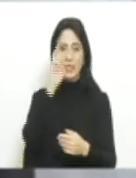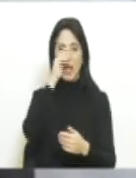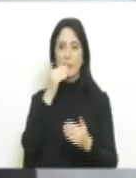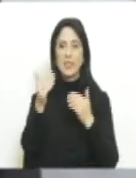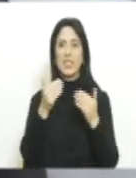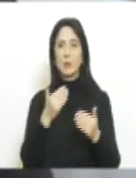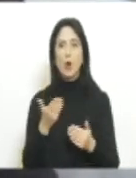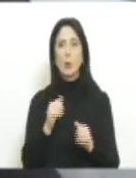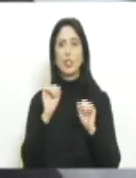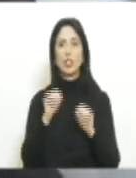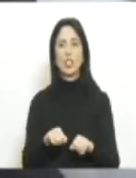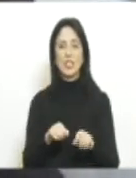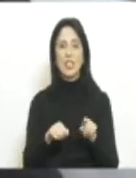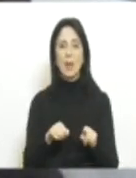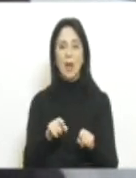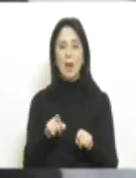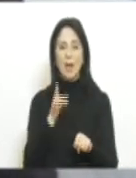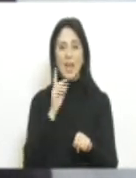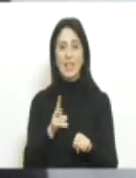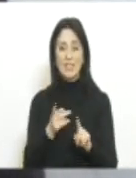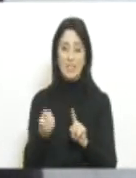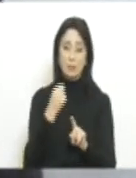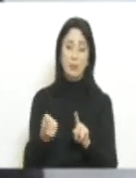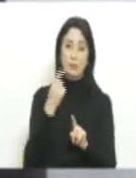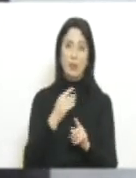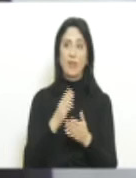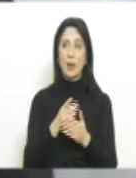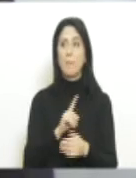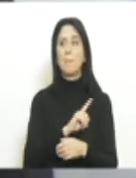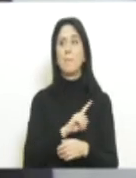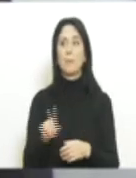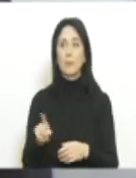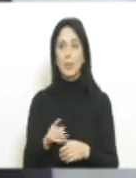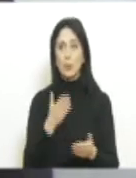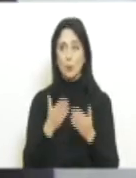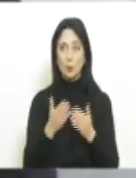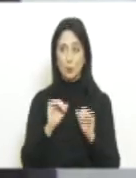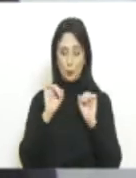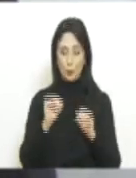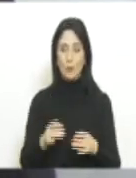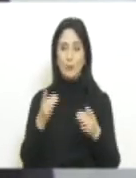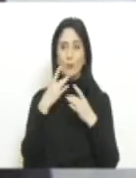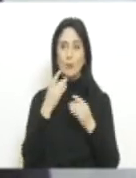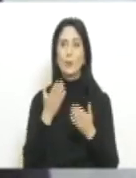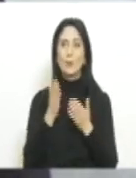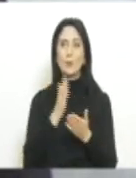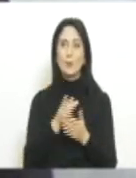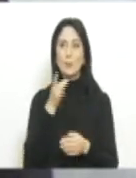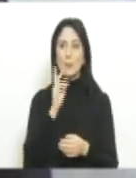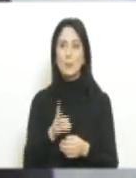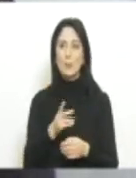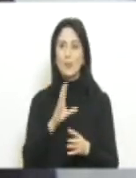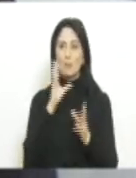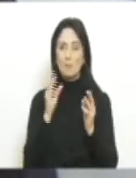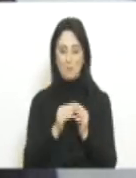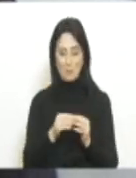სახელმწიფოებისა, რომლიდანაც შეიძლება ამის რისკი მომდინარეობდეს, მაგრამ თუ შეგიძლიათ გითხრათ, თუ არის ამის რისკი